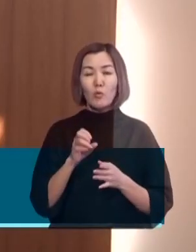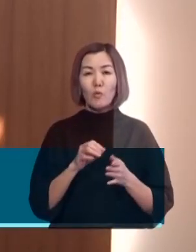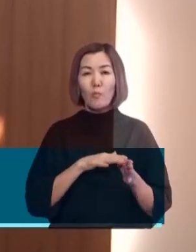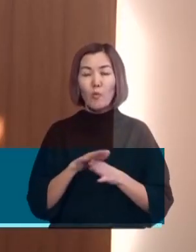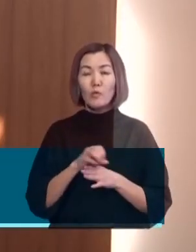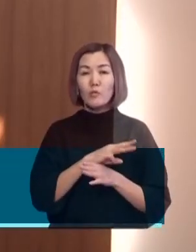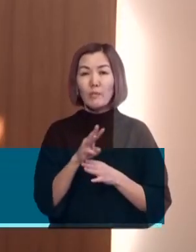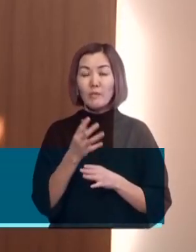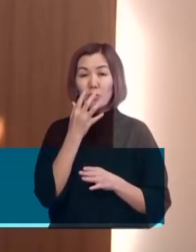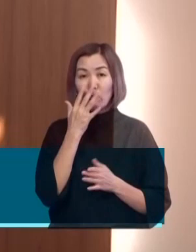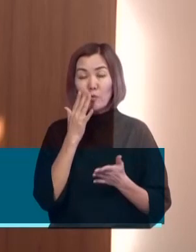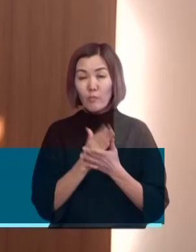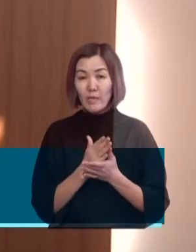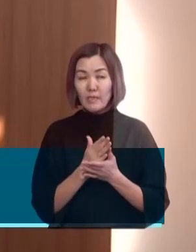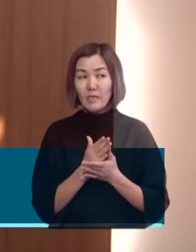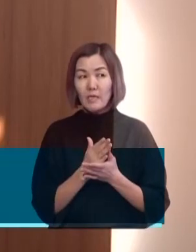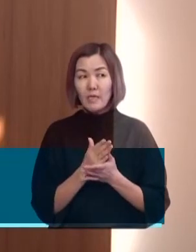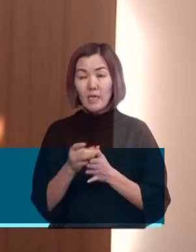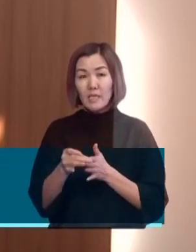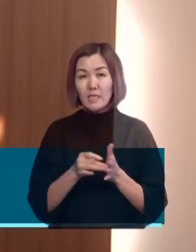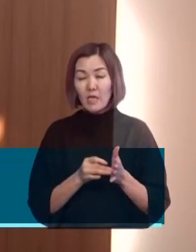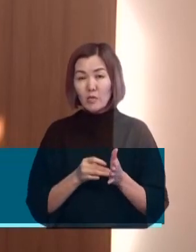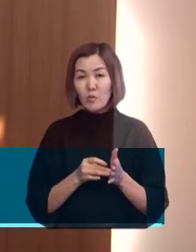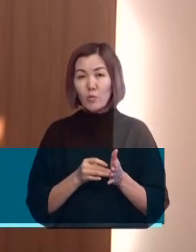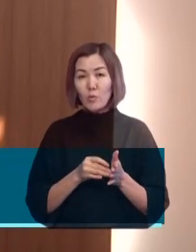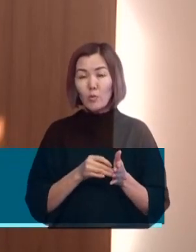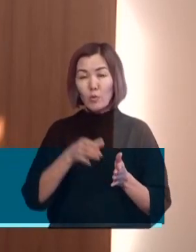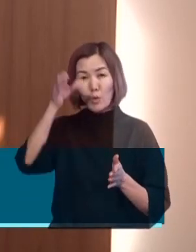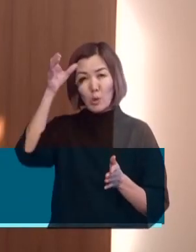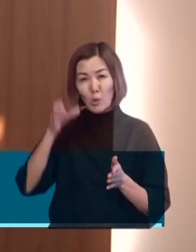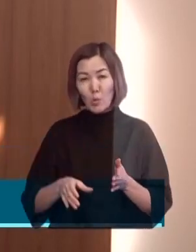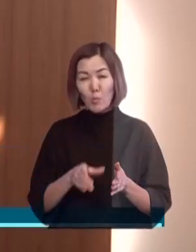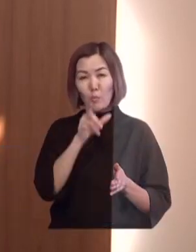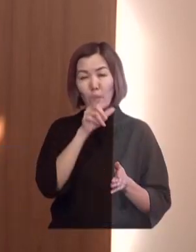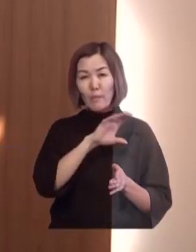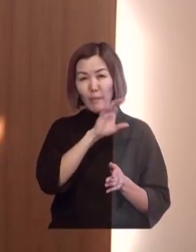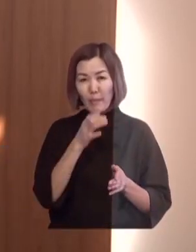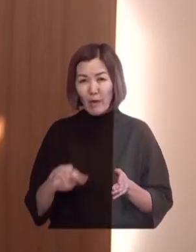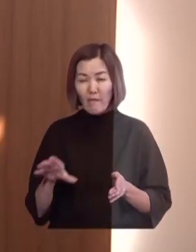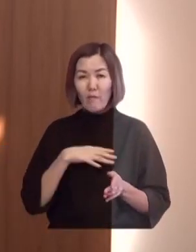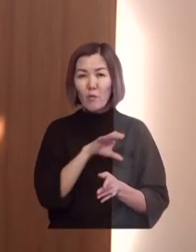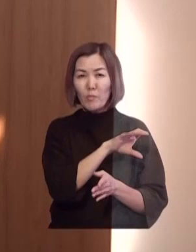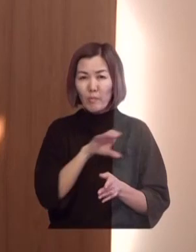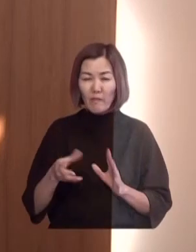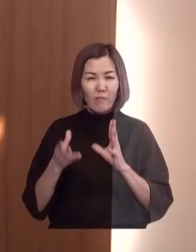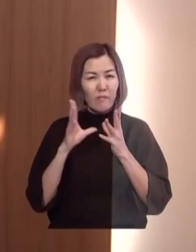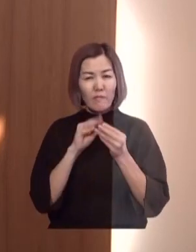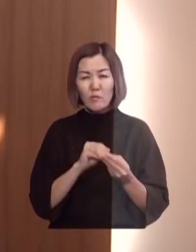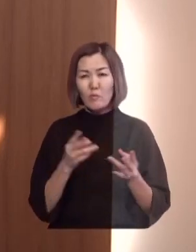обеспечен теплом. Мы сейчас на прямой подаче трубопровод подаем 80 градусов, обратка 61